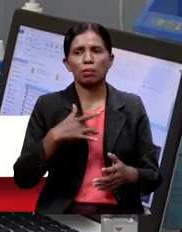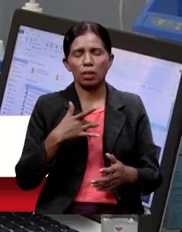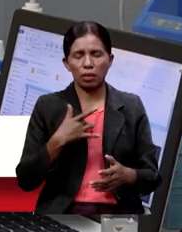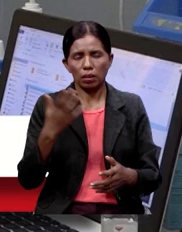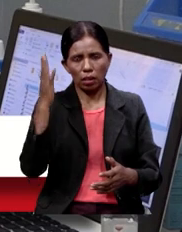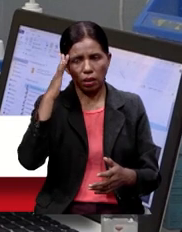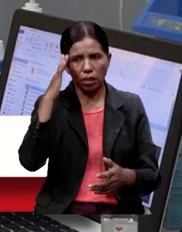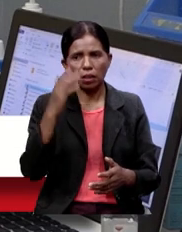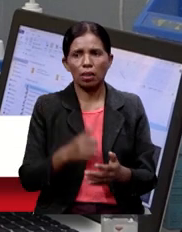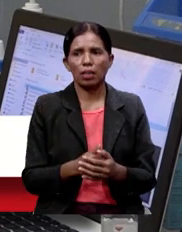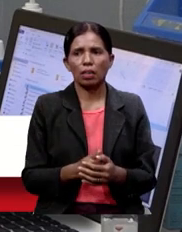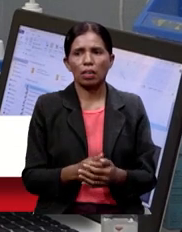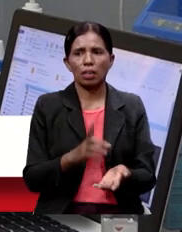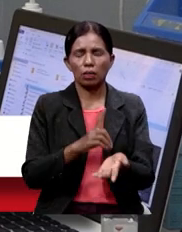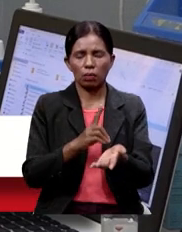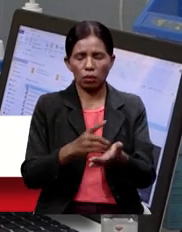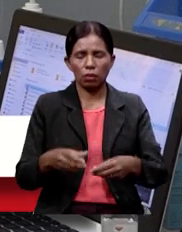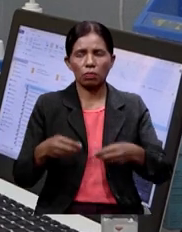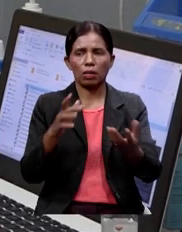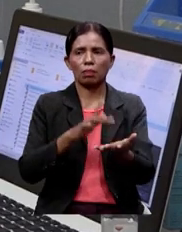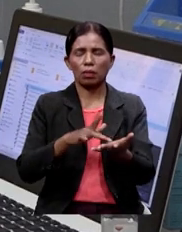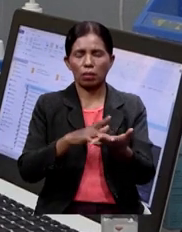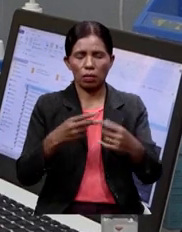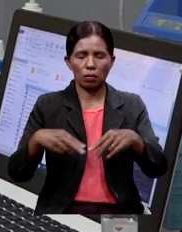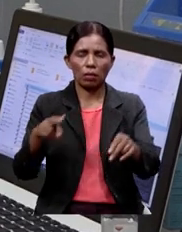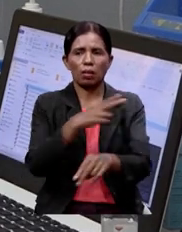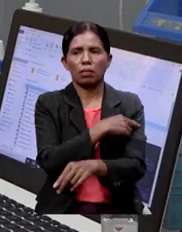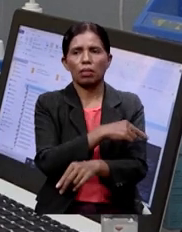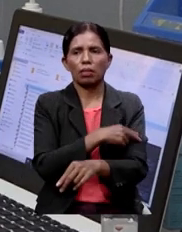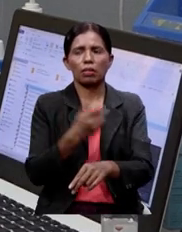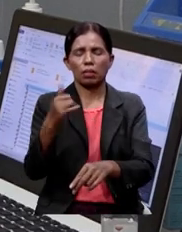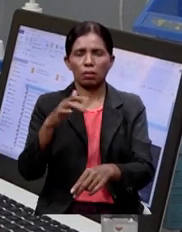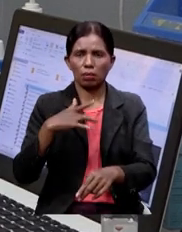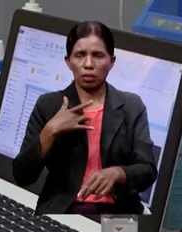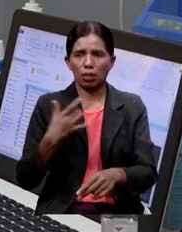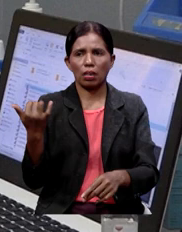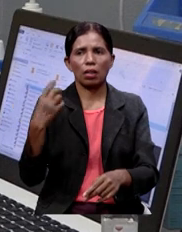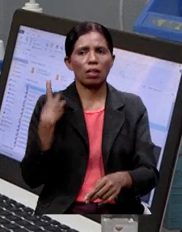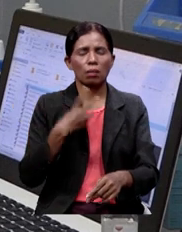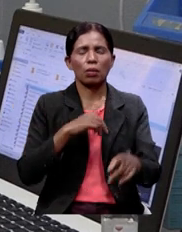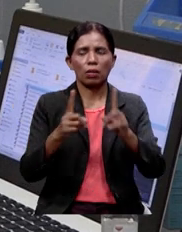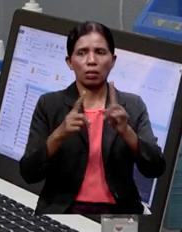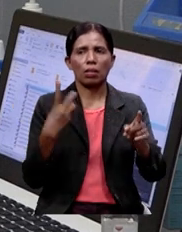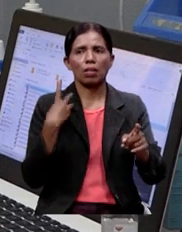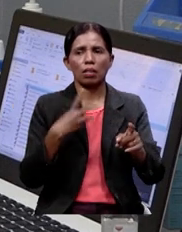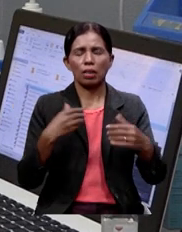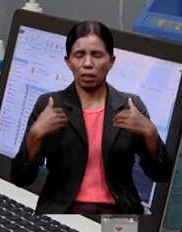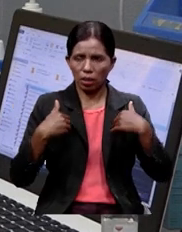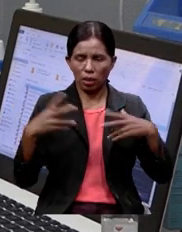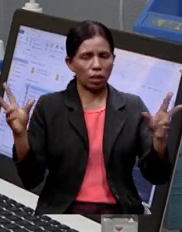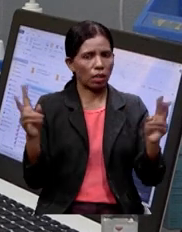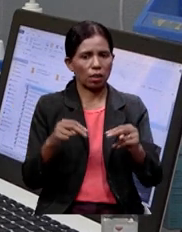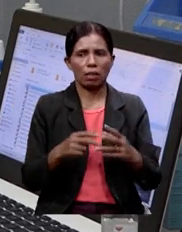tenia, si ese doktor reseta ai moruk ne, si pa farmasi ai moruk iha galai sira mo sinti, mas se am kulire, kalau sam dia iha galai ya, ne yo